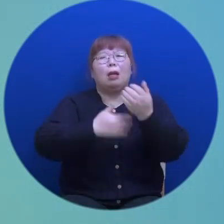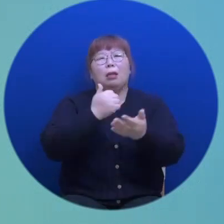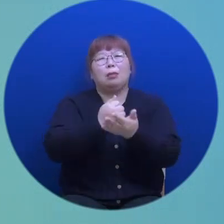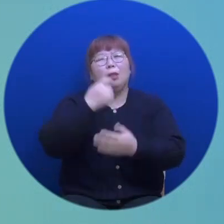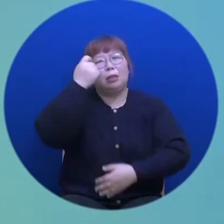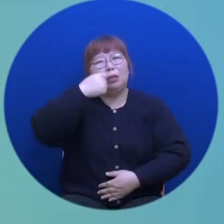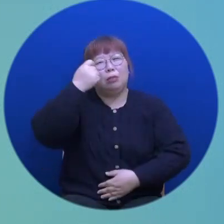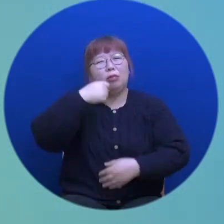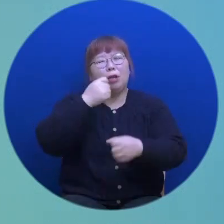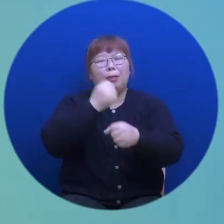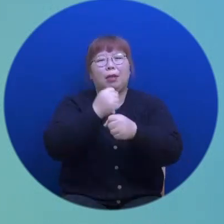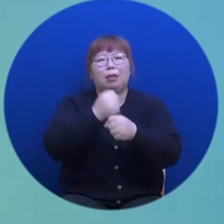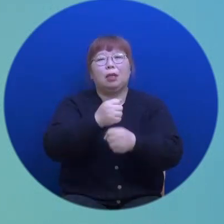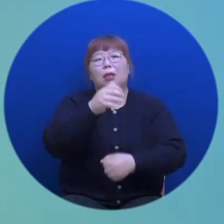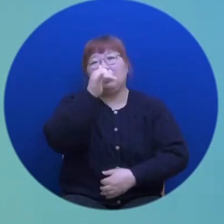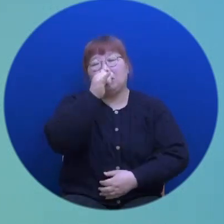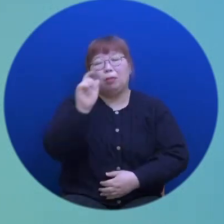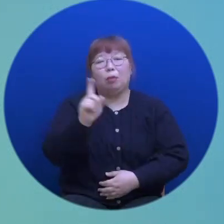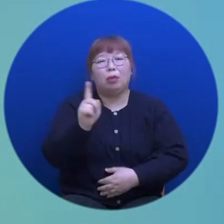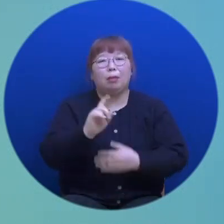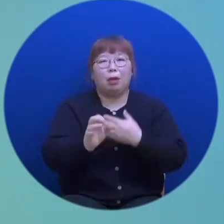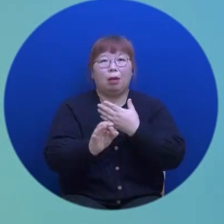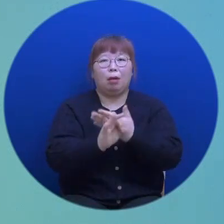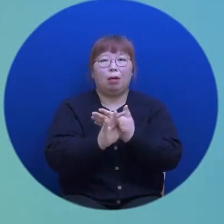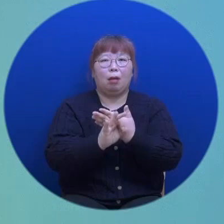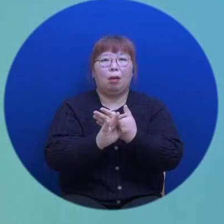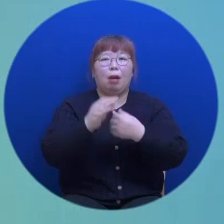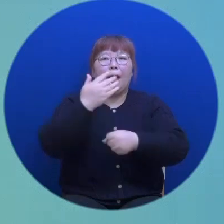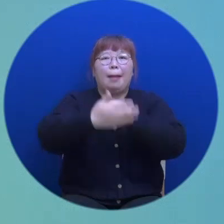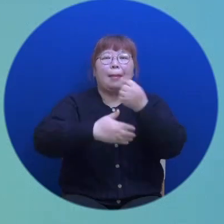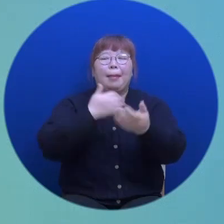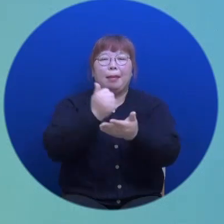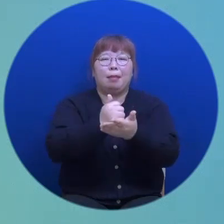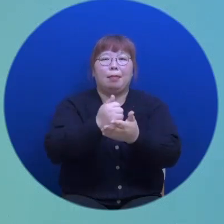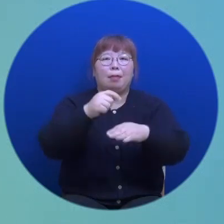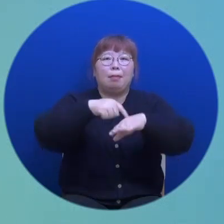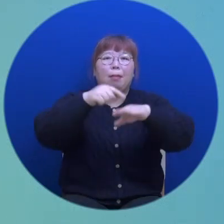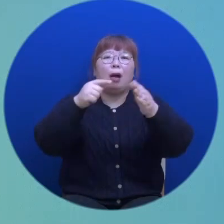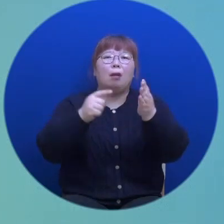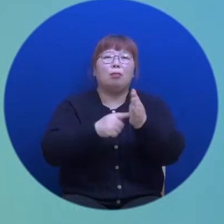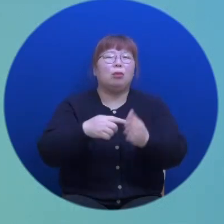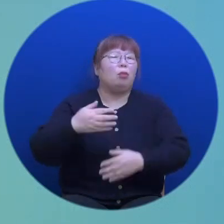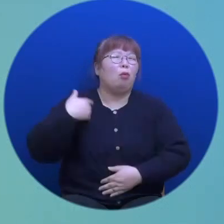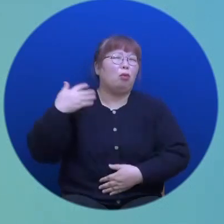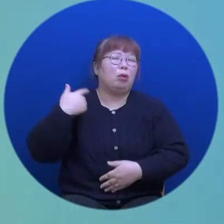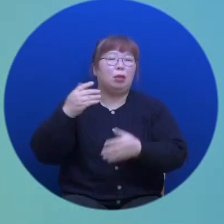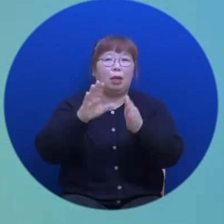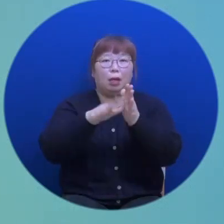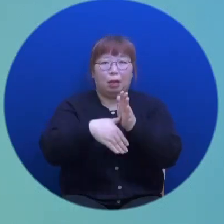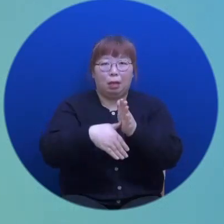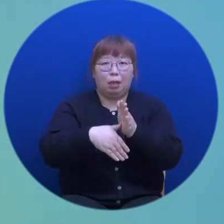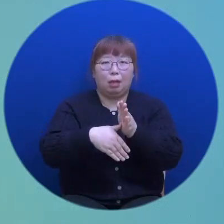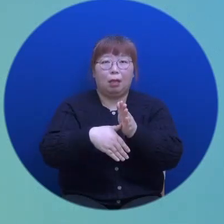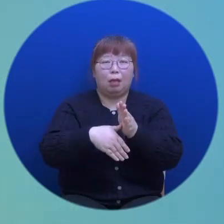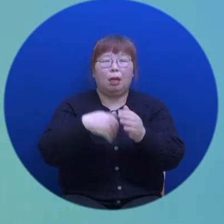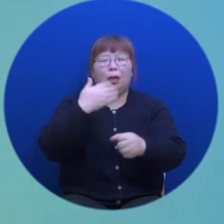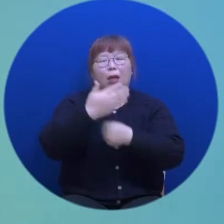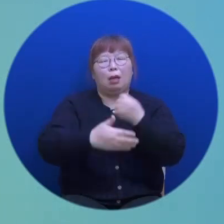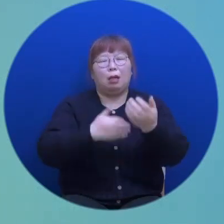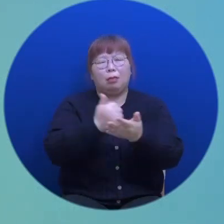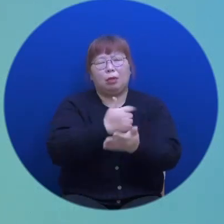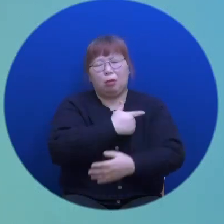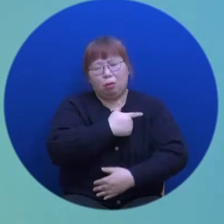있어요. 그것은 우리가 하나님의 마음을 모를 때 하나님은